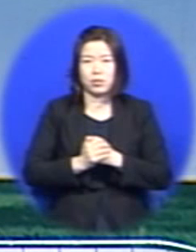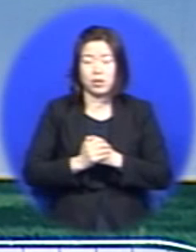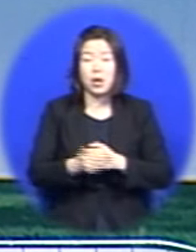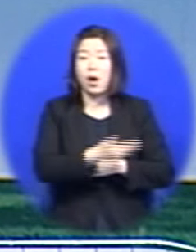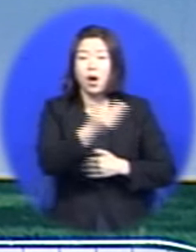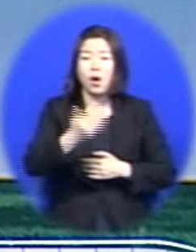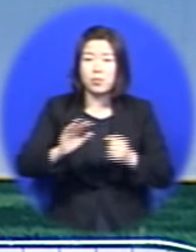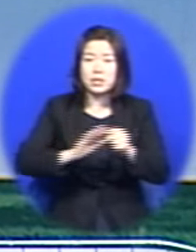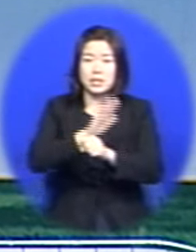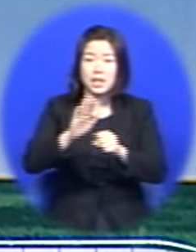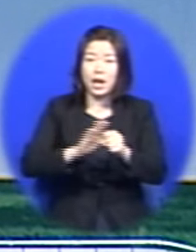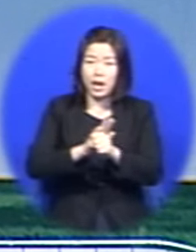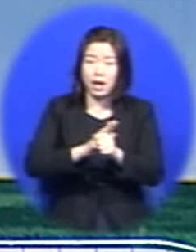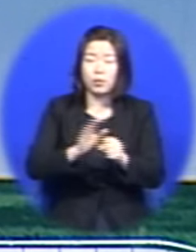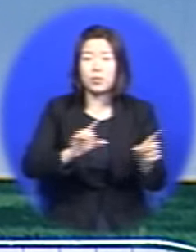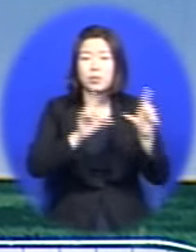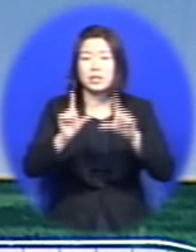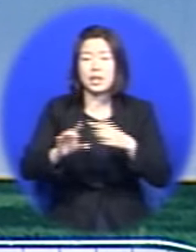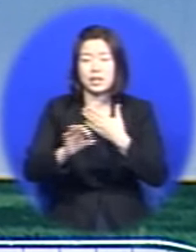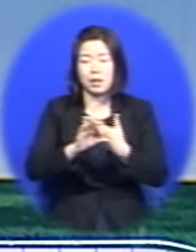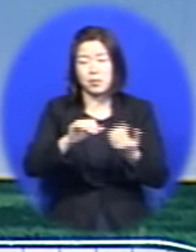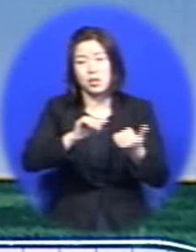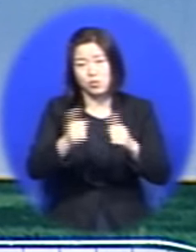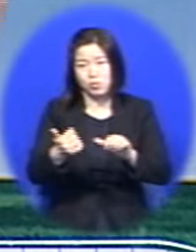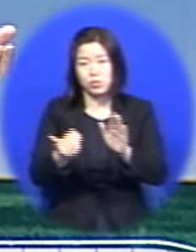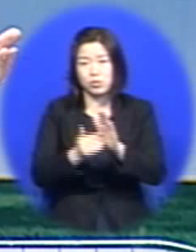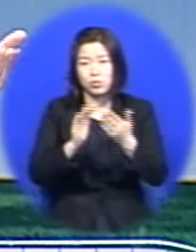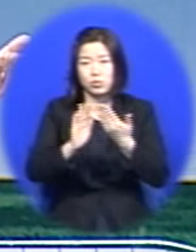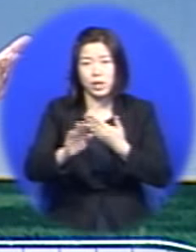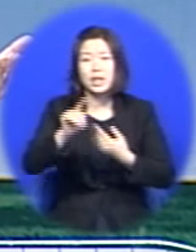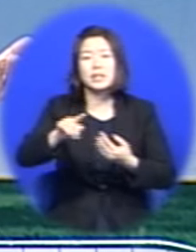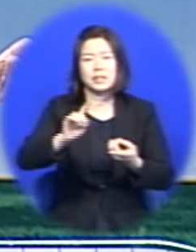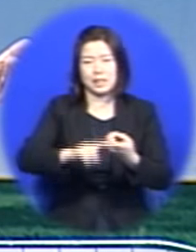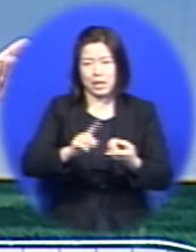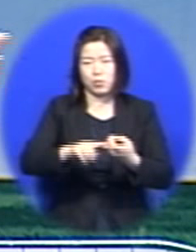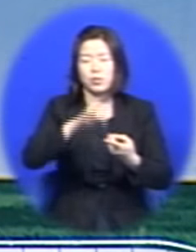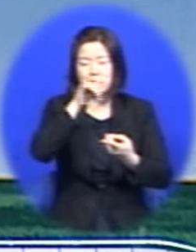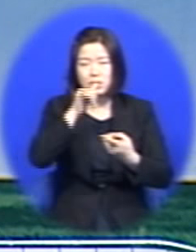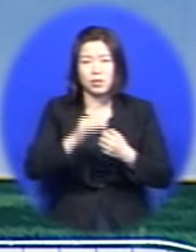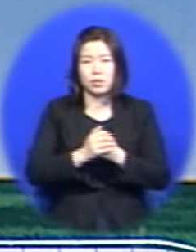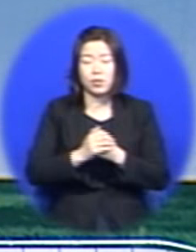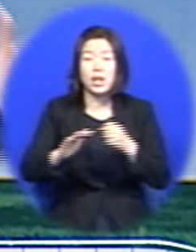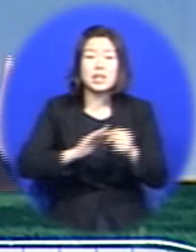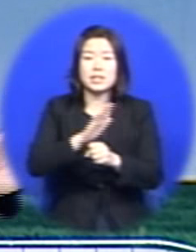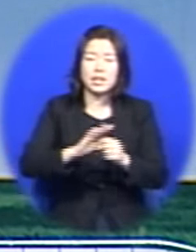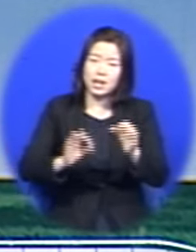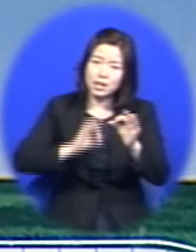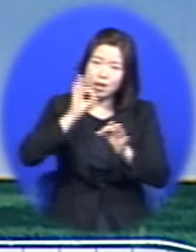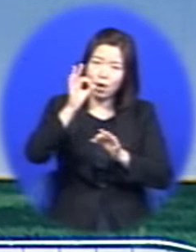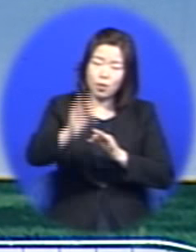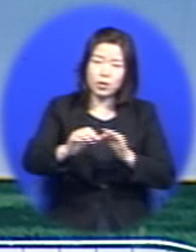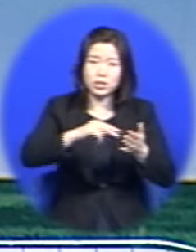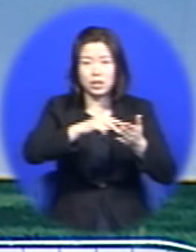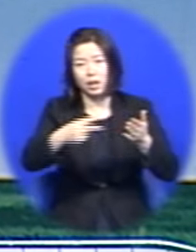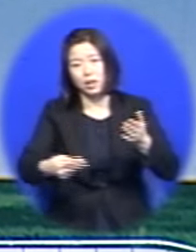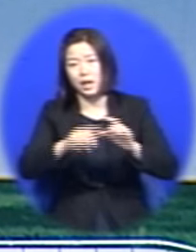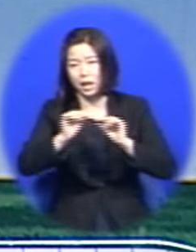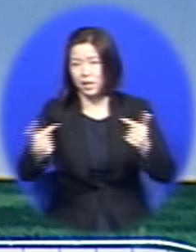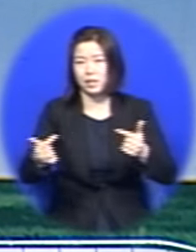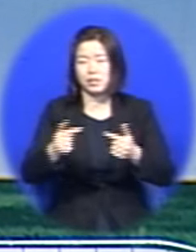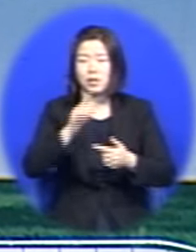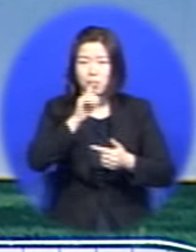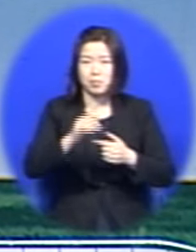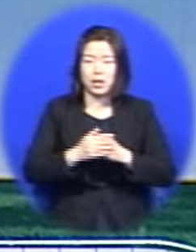여러분이 사랑하고 산다면 죽고 난 다음에 그대로예요. 사랑은 영원히 떨어지지 않는다고 그랬어요.